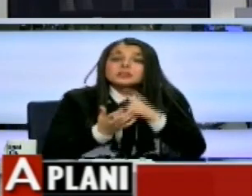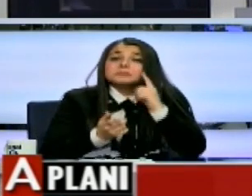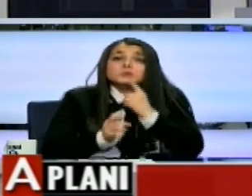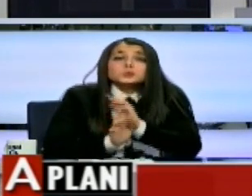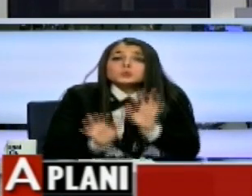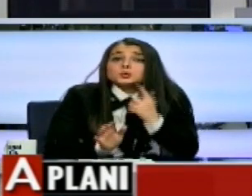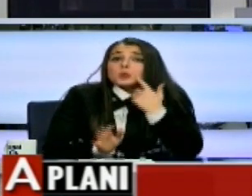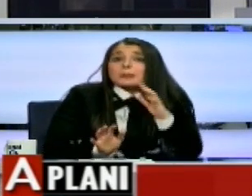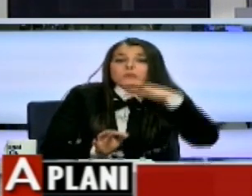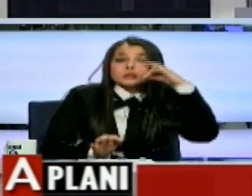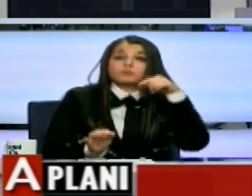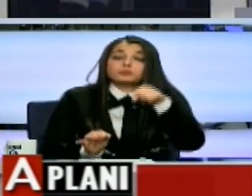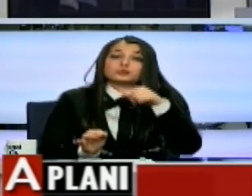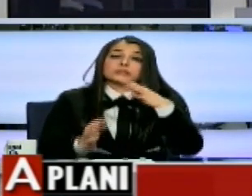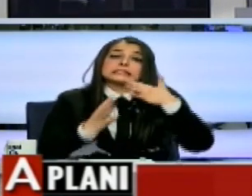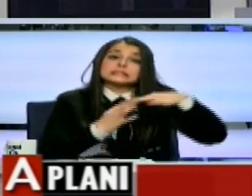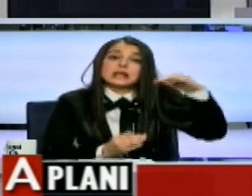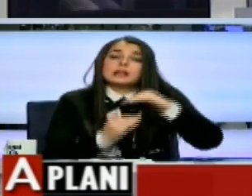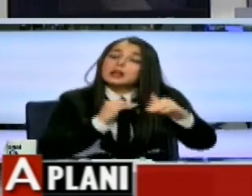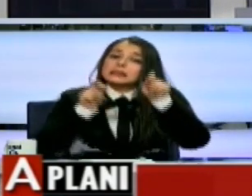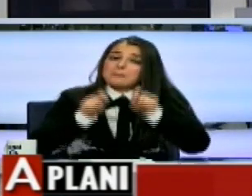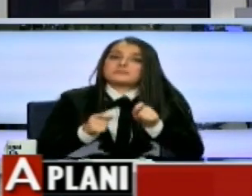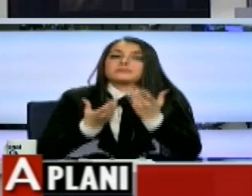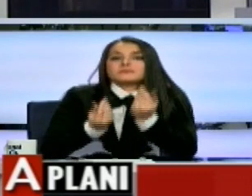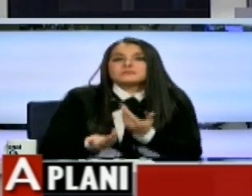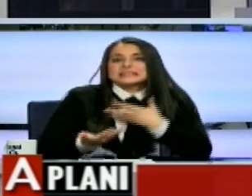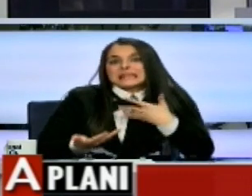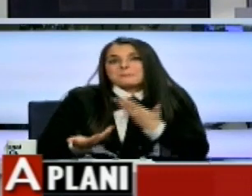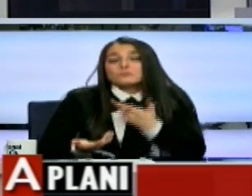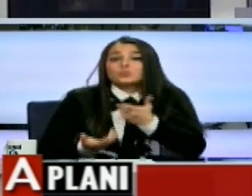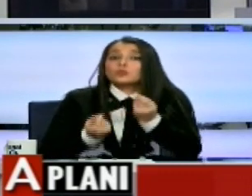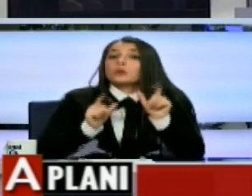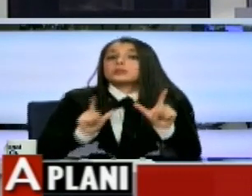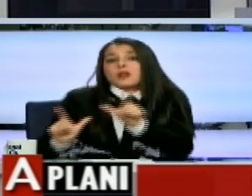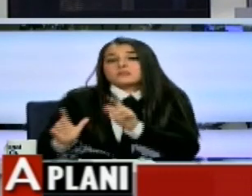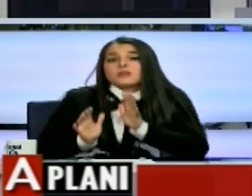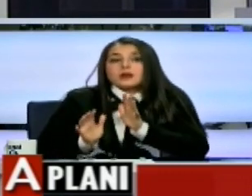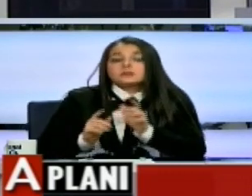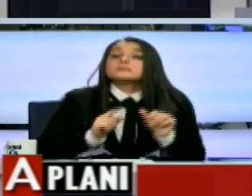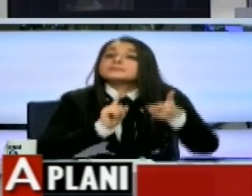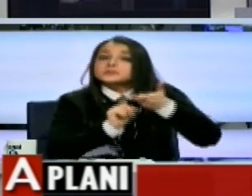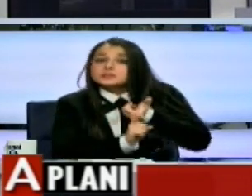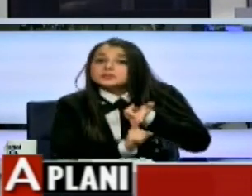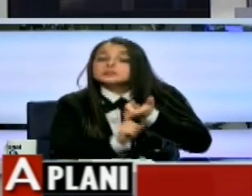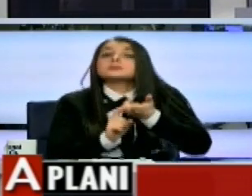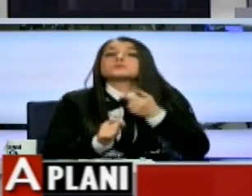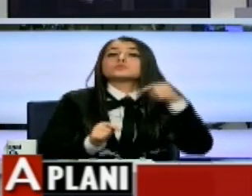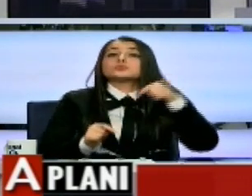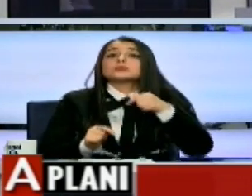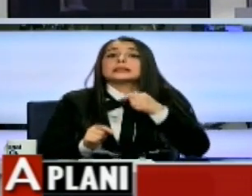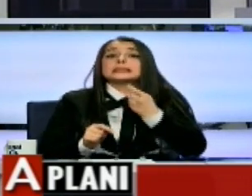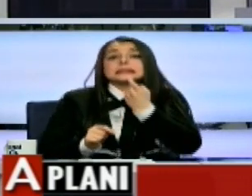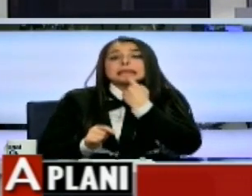bu insanlarımız için. Gerçekten çok büyük bir ihtiyaç. İkincisi, tabii bunun için dil